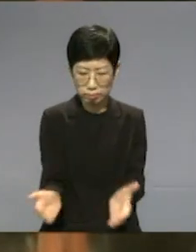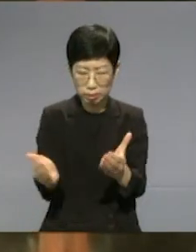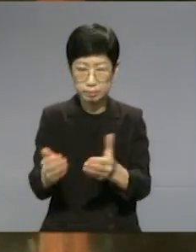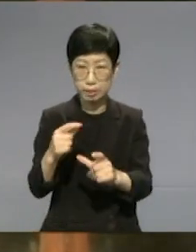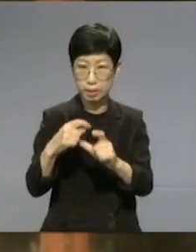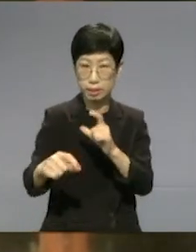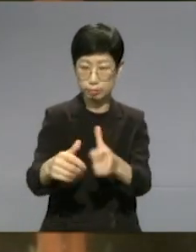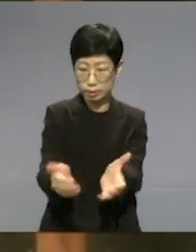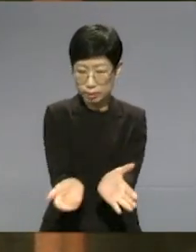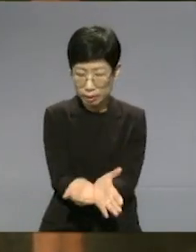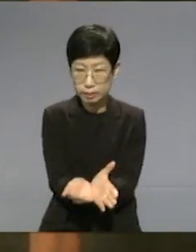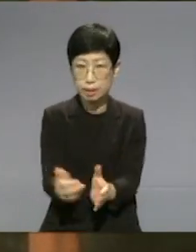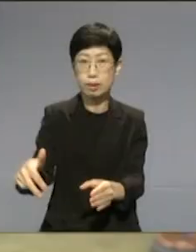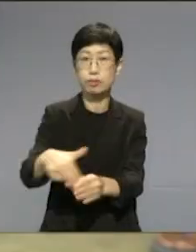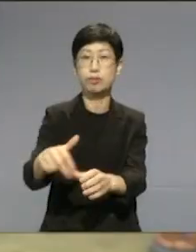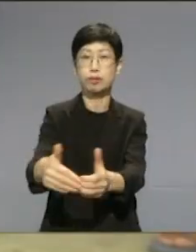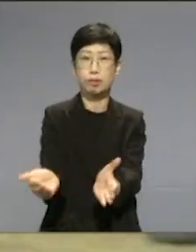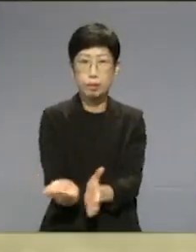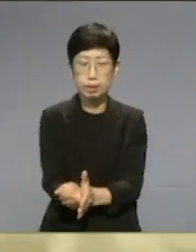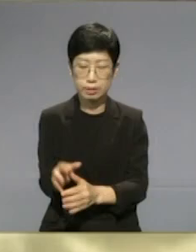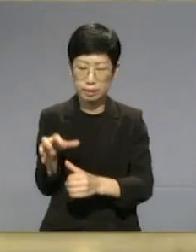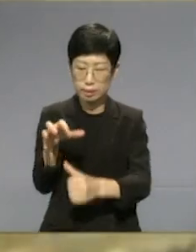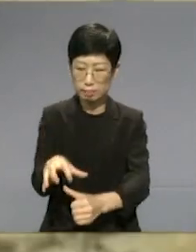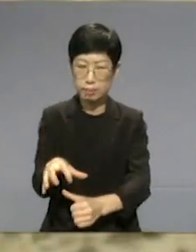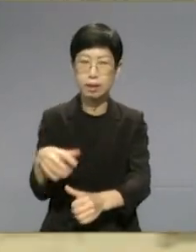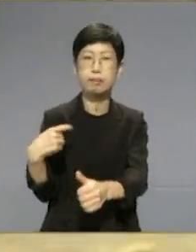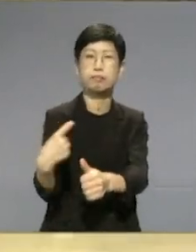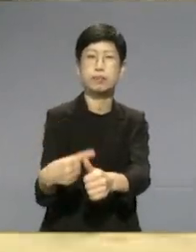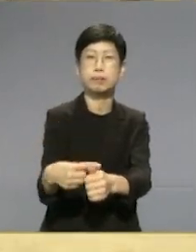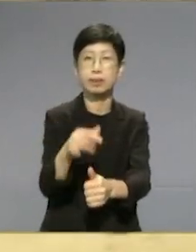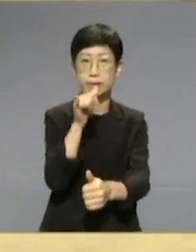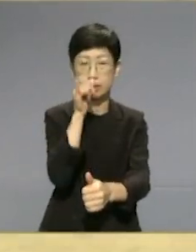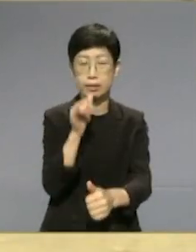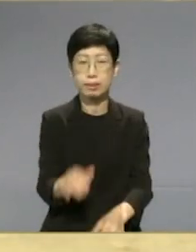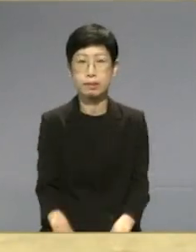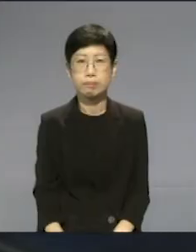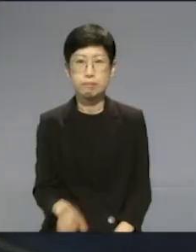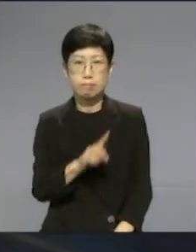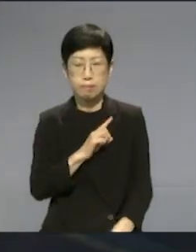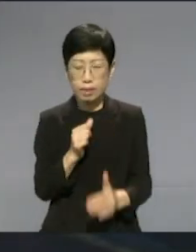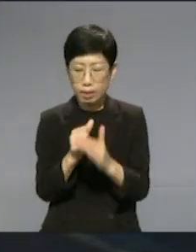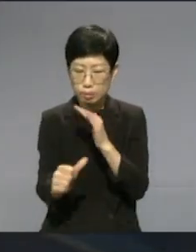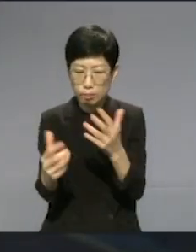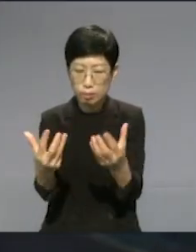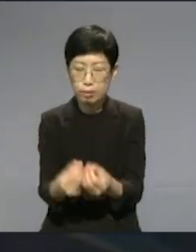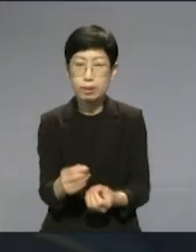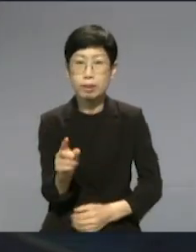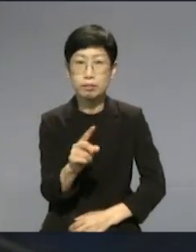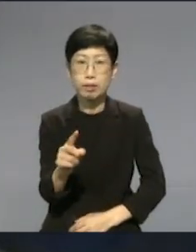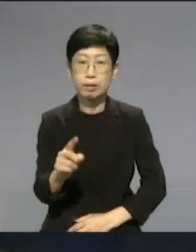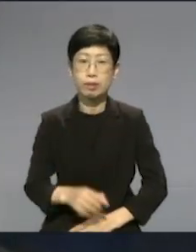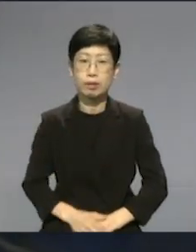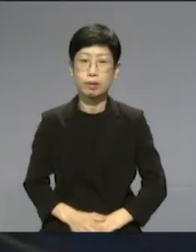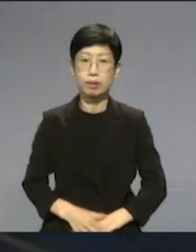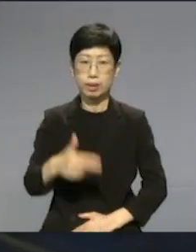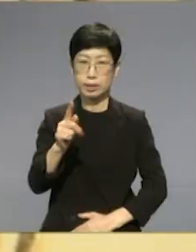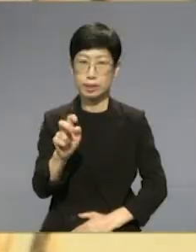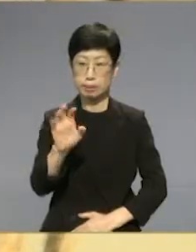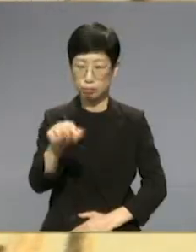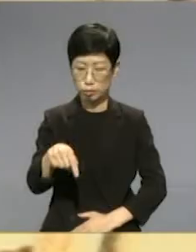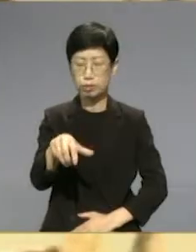집단을 차별하고 압박한다는 비판은 꾸준히 제기되어 왔습니다. 가장 대표적인 사례가 잠무